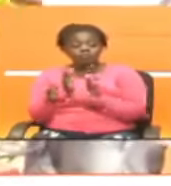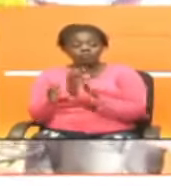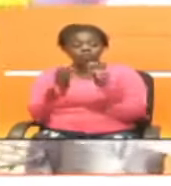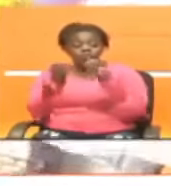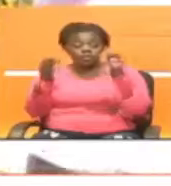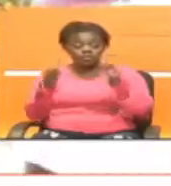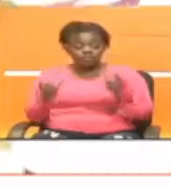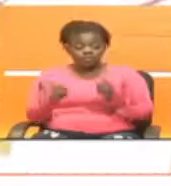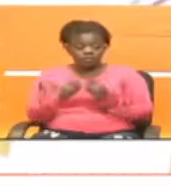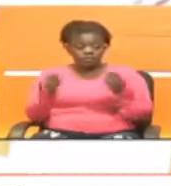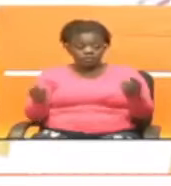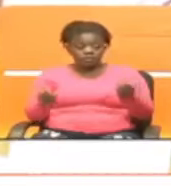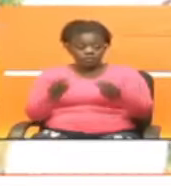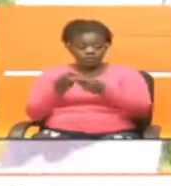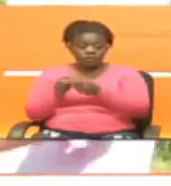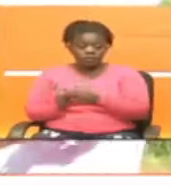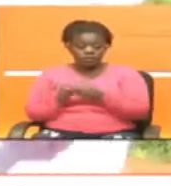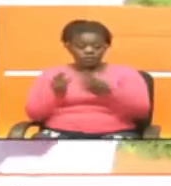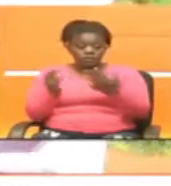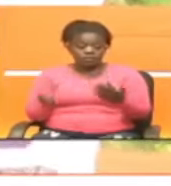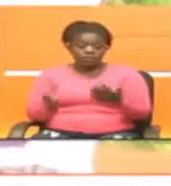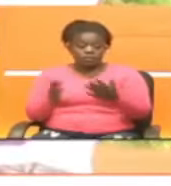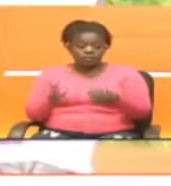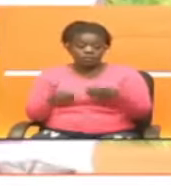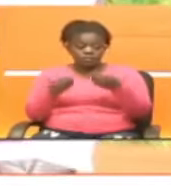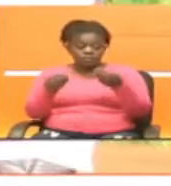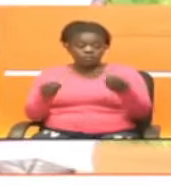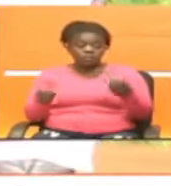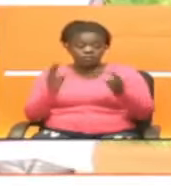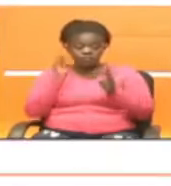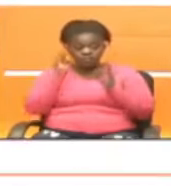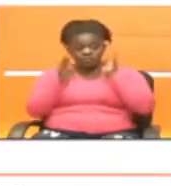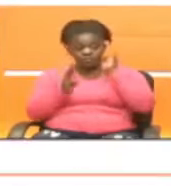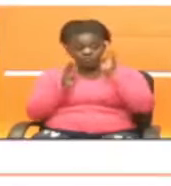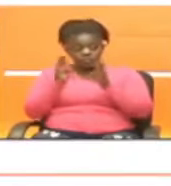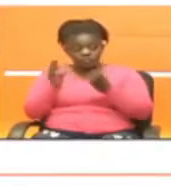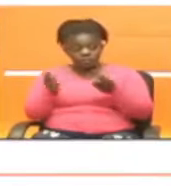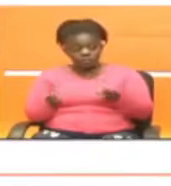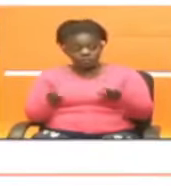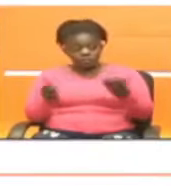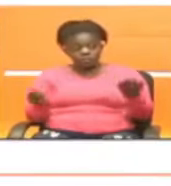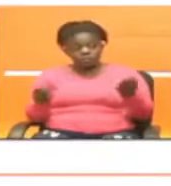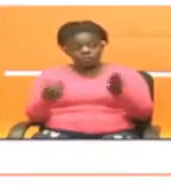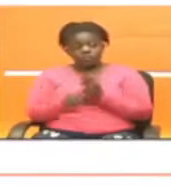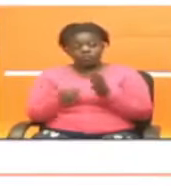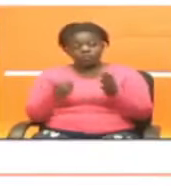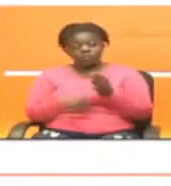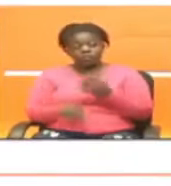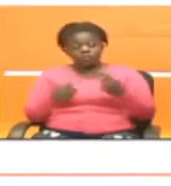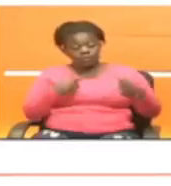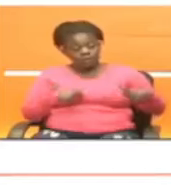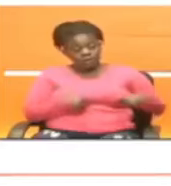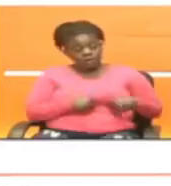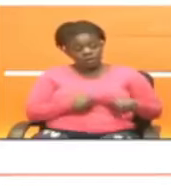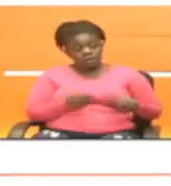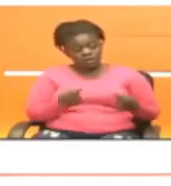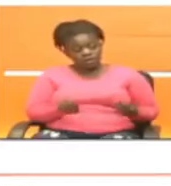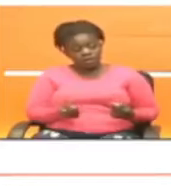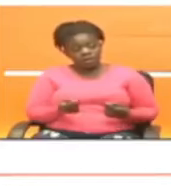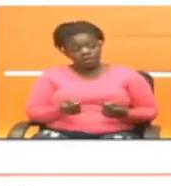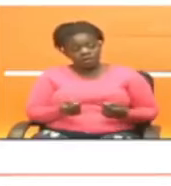iraliko nebbanja lye era mbawozi ba ssente erimu iralikiriza ebibadde bisinga omulumiza ddala omutima